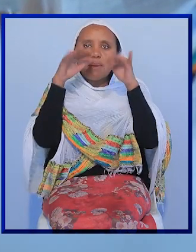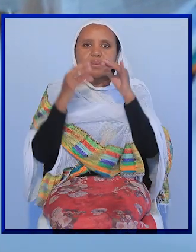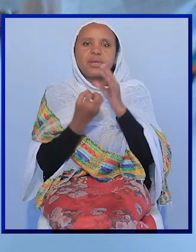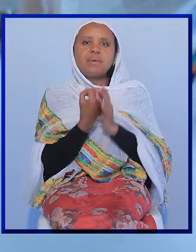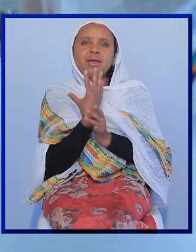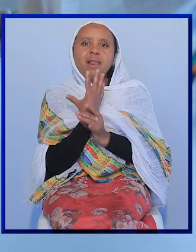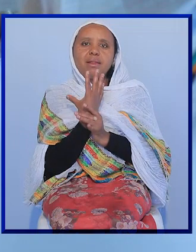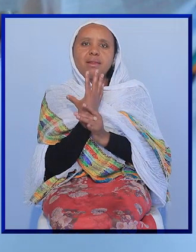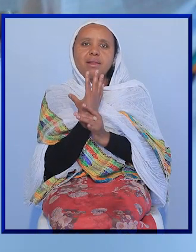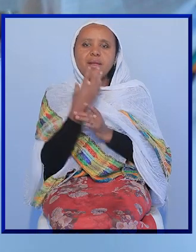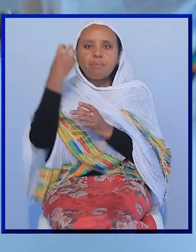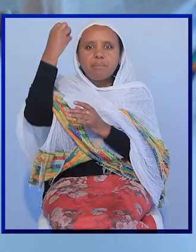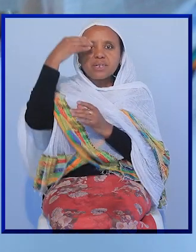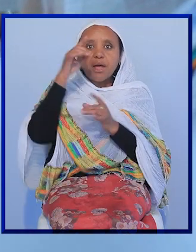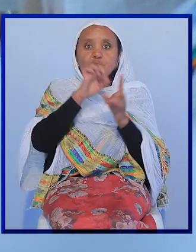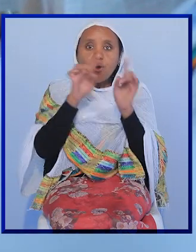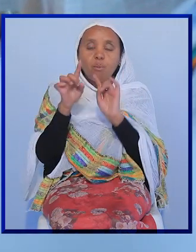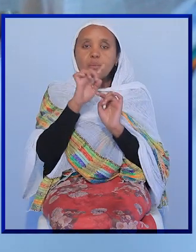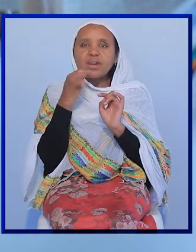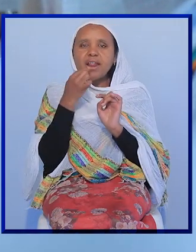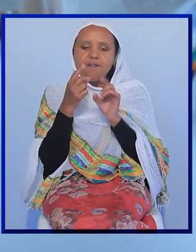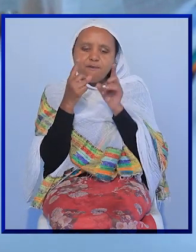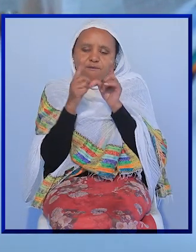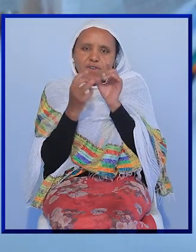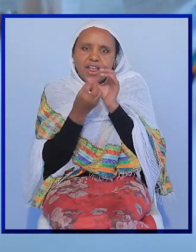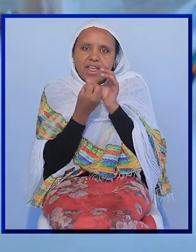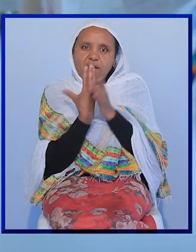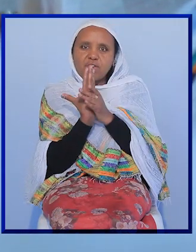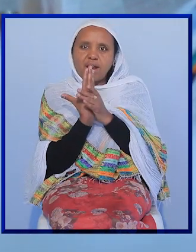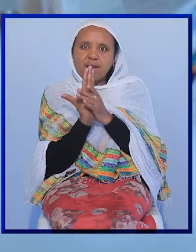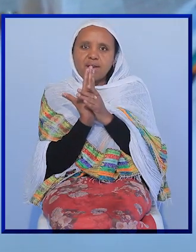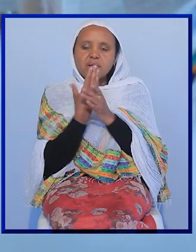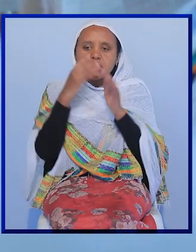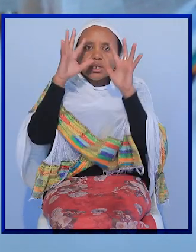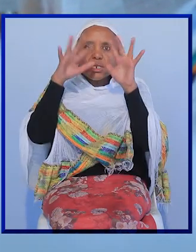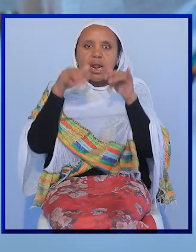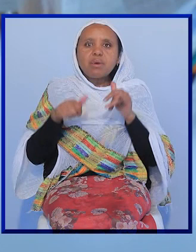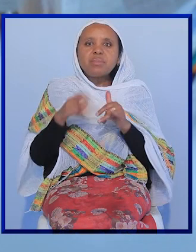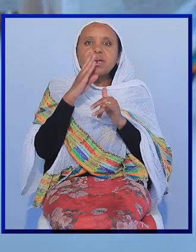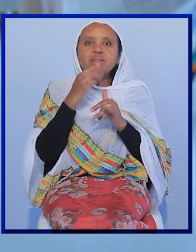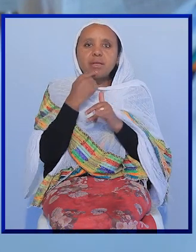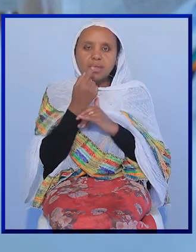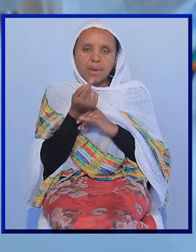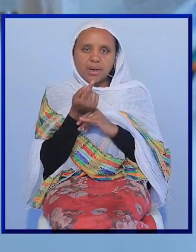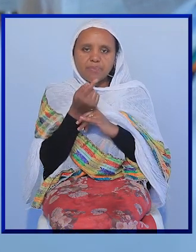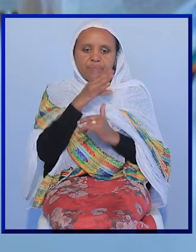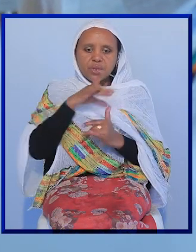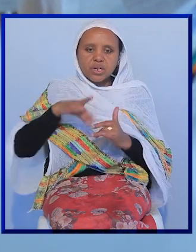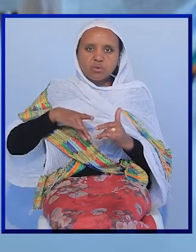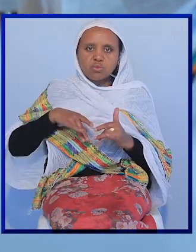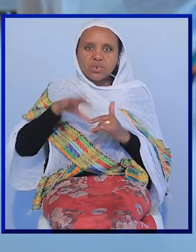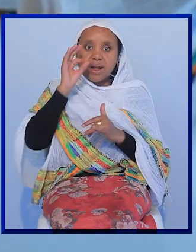ይበቅላል፣ በፀሐይ ደግሞ ምን ይላል? ፍሬን ያፈራል አይደለ? ዝናመ ምህረት የተባለ